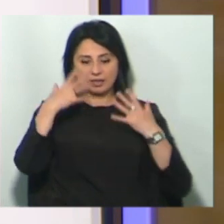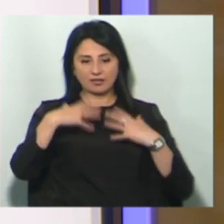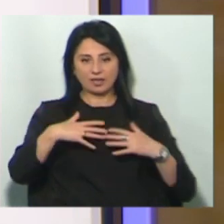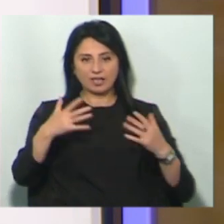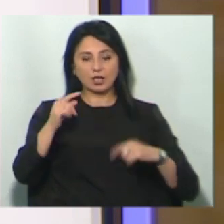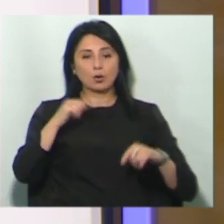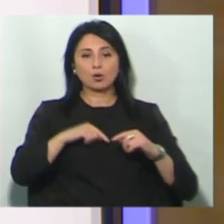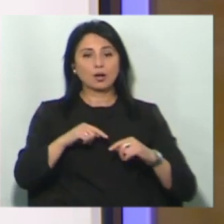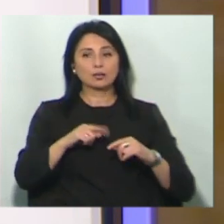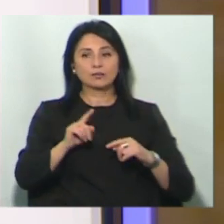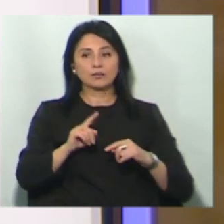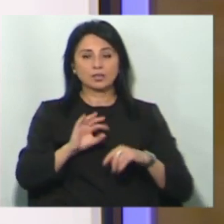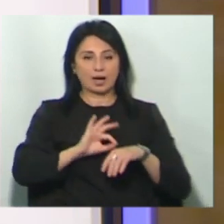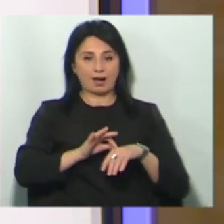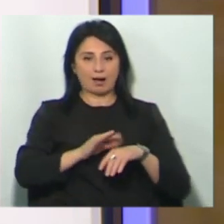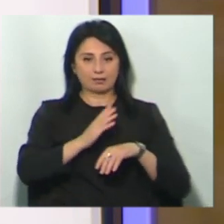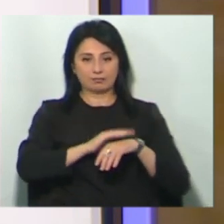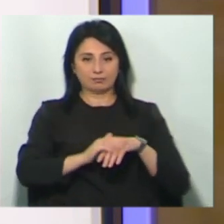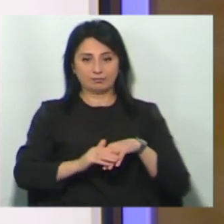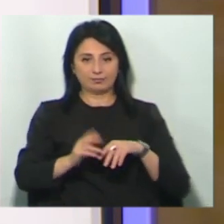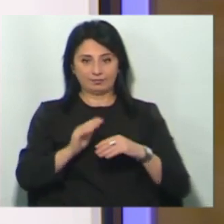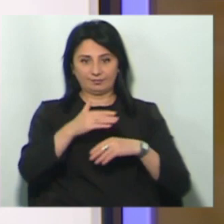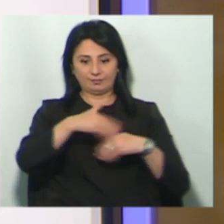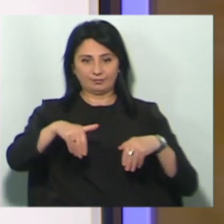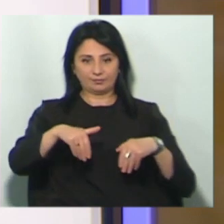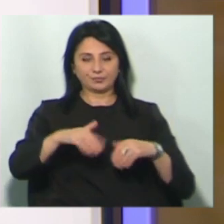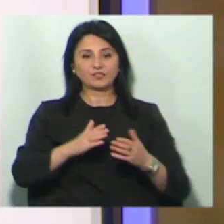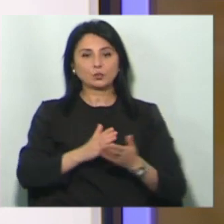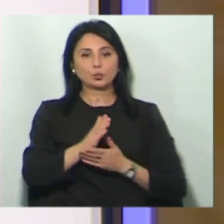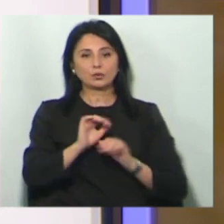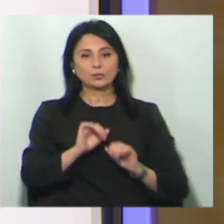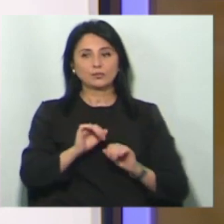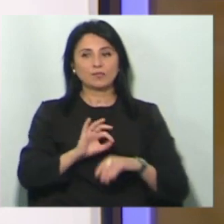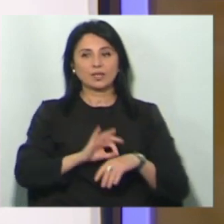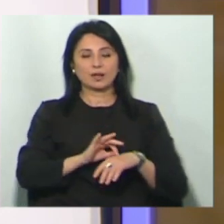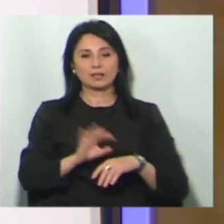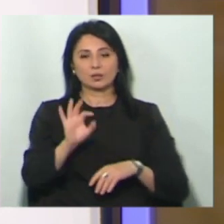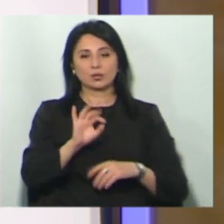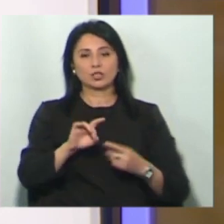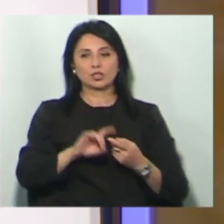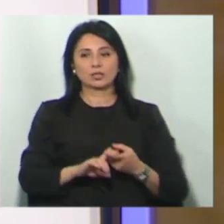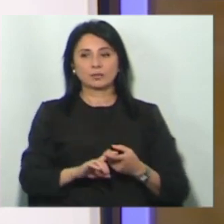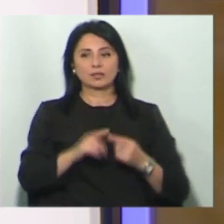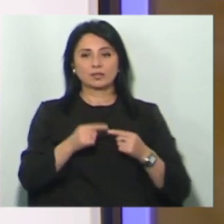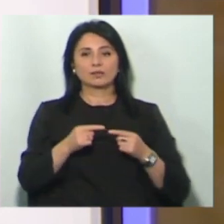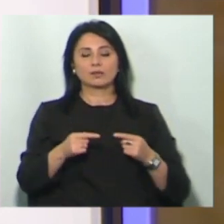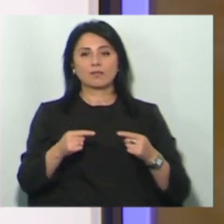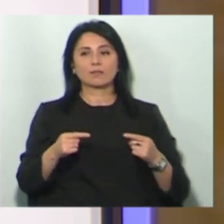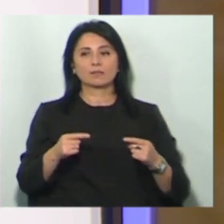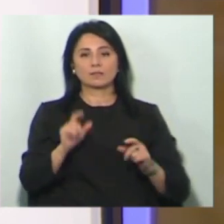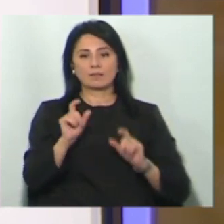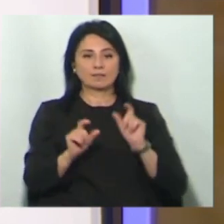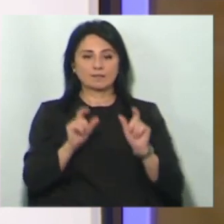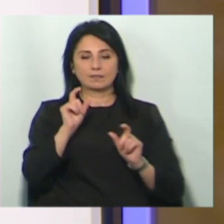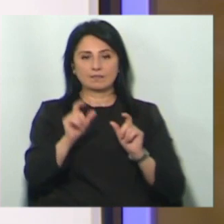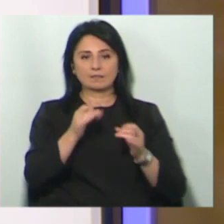ყველაზე დიდი ორგანო, რომელსაც კანი ჰქვია. Ძალიან ბევრი ფუნქცია აქვს კანს. Დღეს ამის შესახებ სხვადასხვა